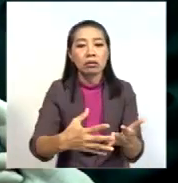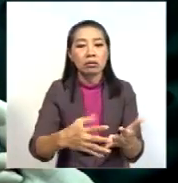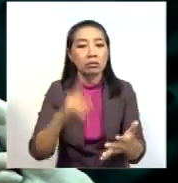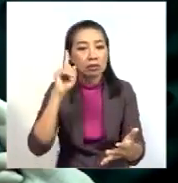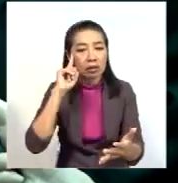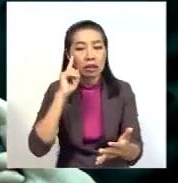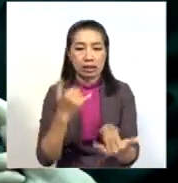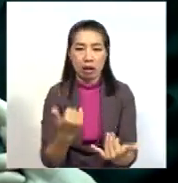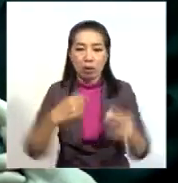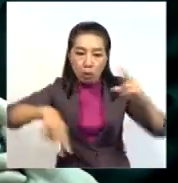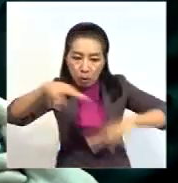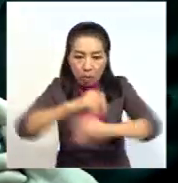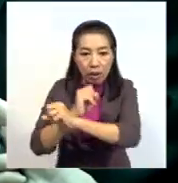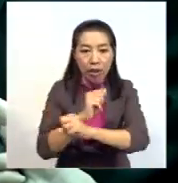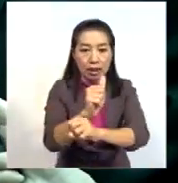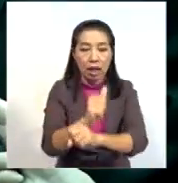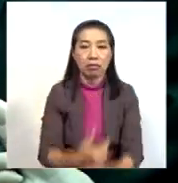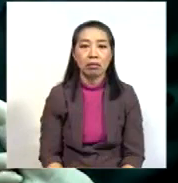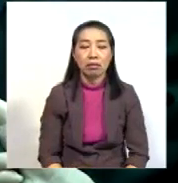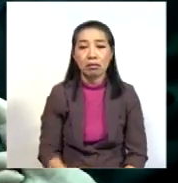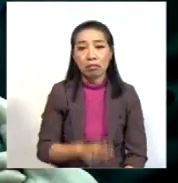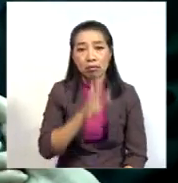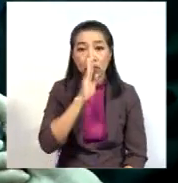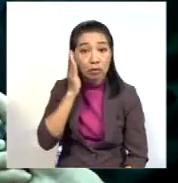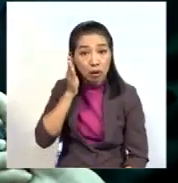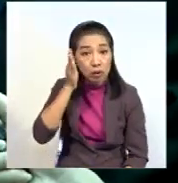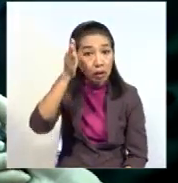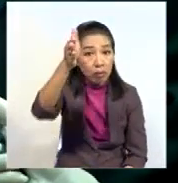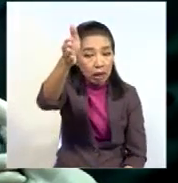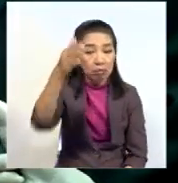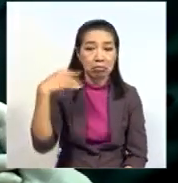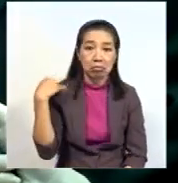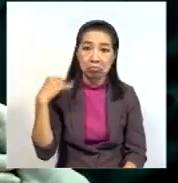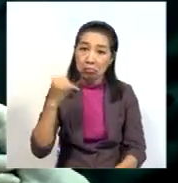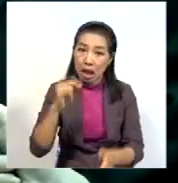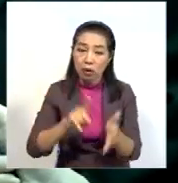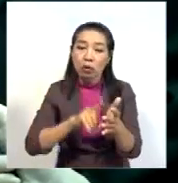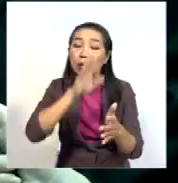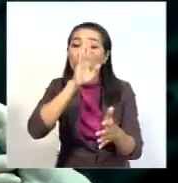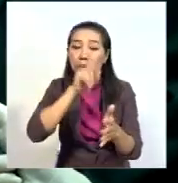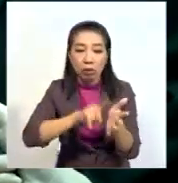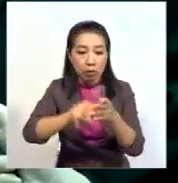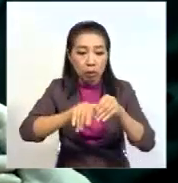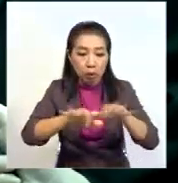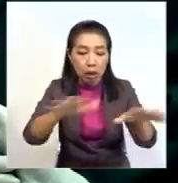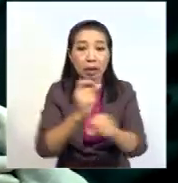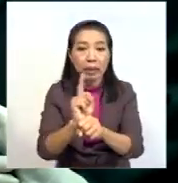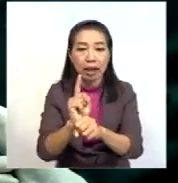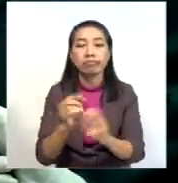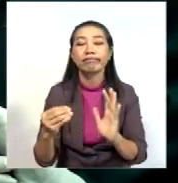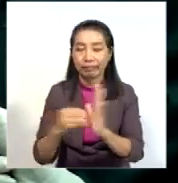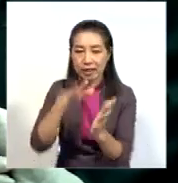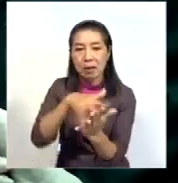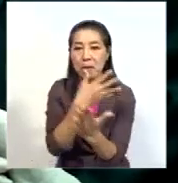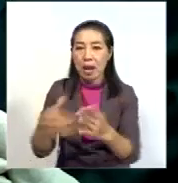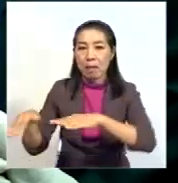ได้นะครับแล้วก็ถามว่าถ้าในอนาคตมันมีการระบาดมากขึ้นเราก็มีการเตรียมรับมือไว้อย่างพร้อมแล้วโดยส